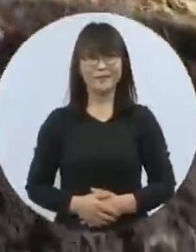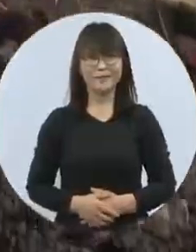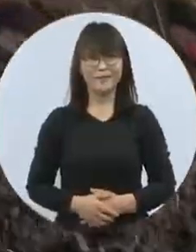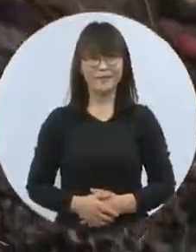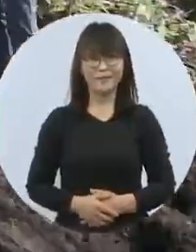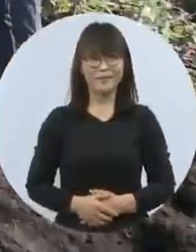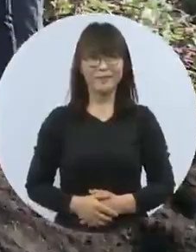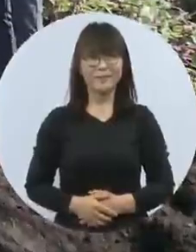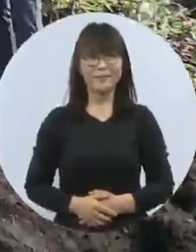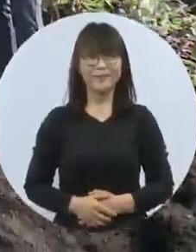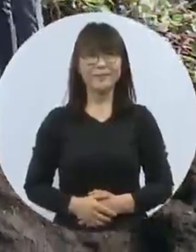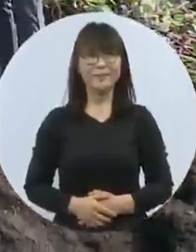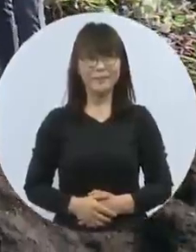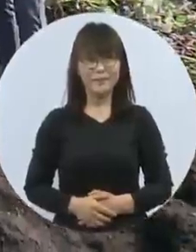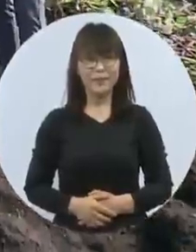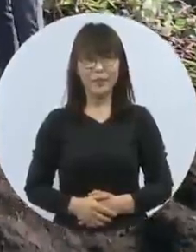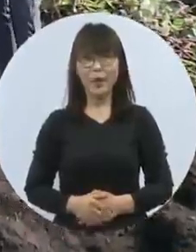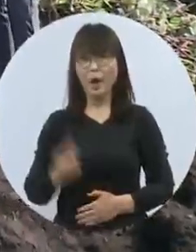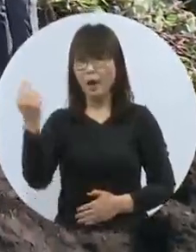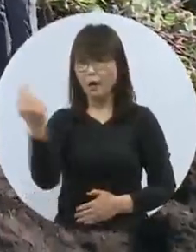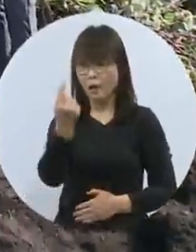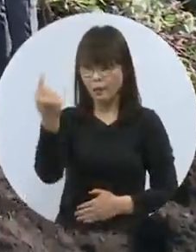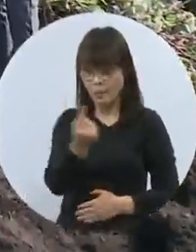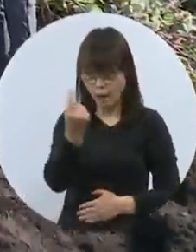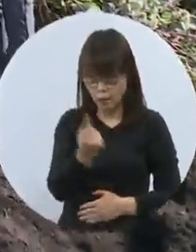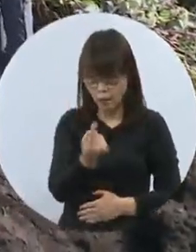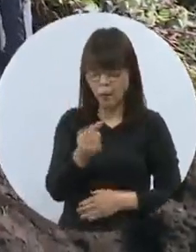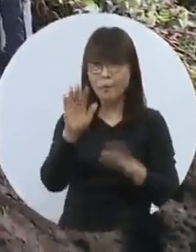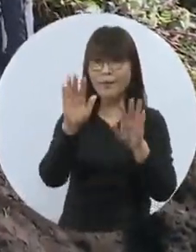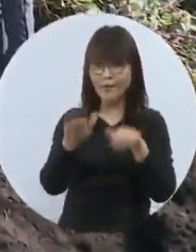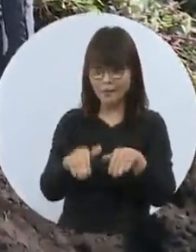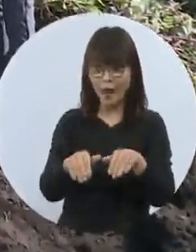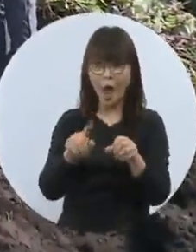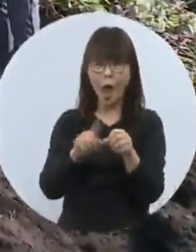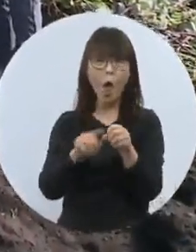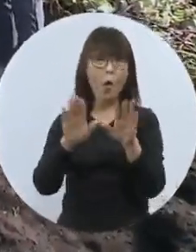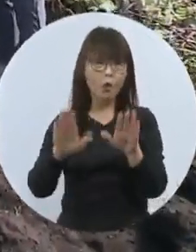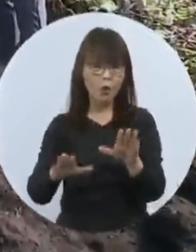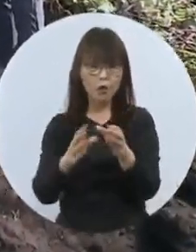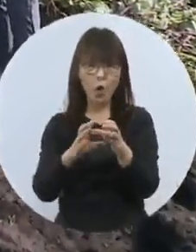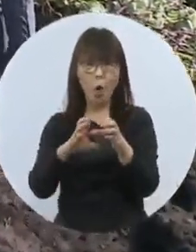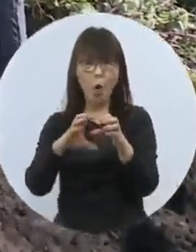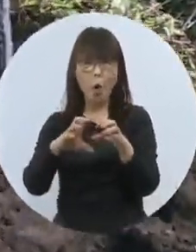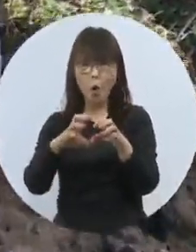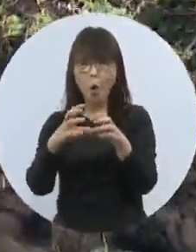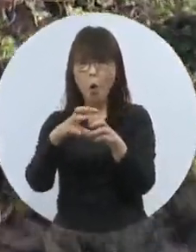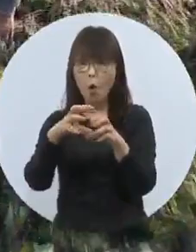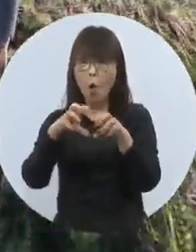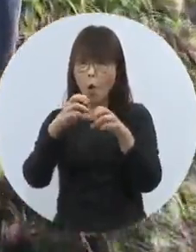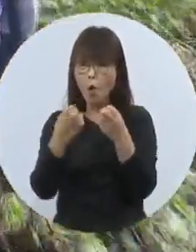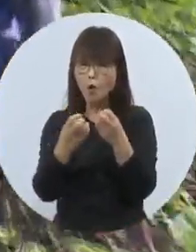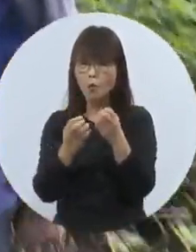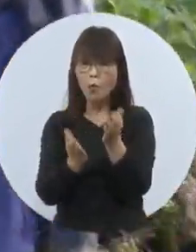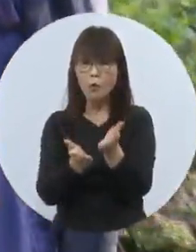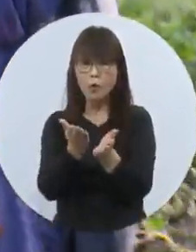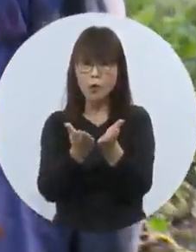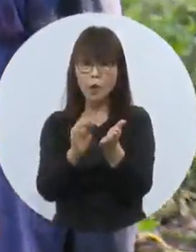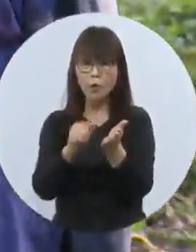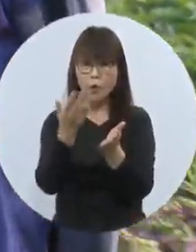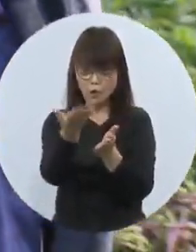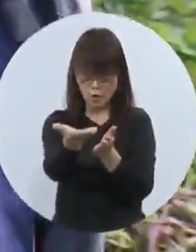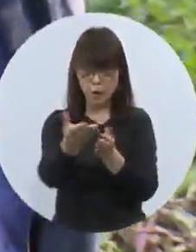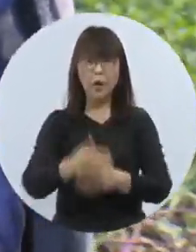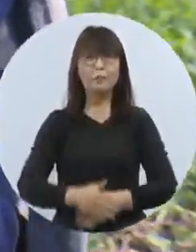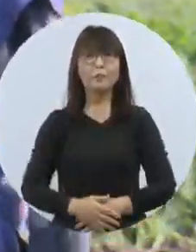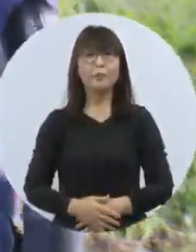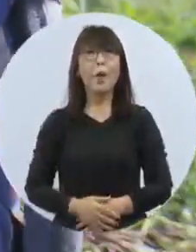。 台風も来たと思うんですけど、今年のお芋の出来はどうですか？ 今年は